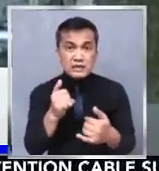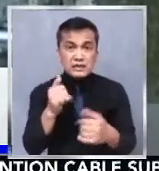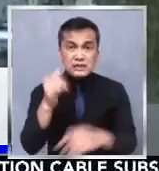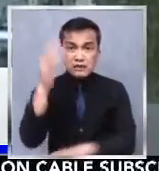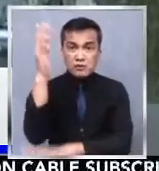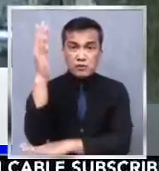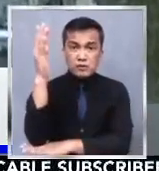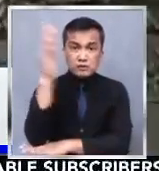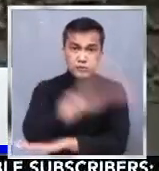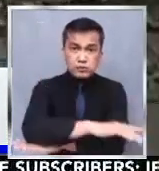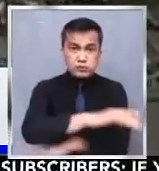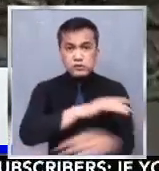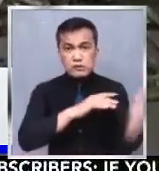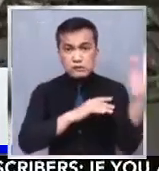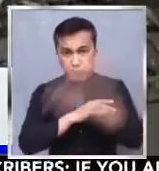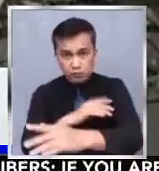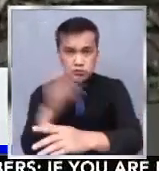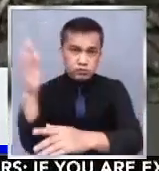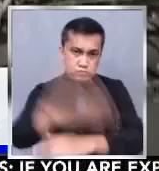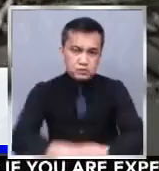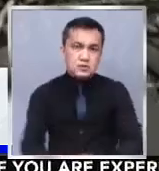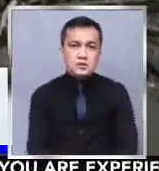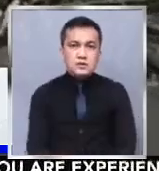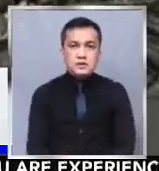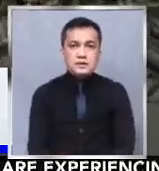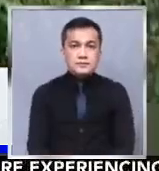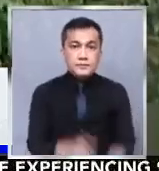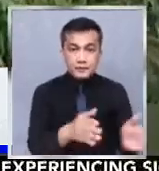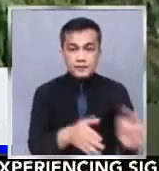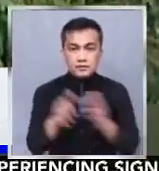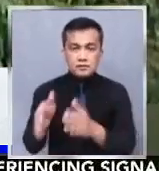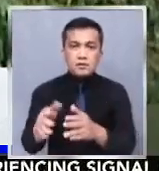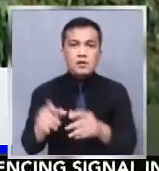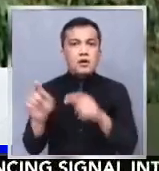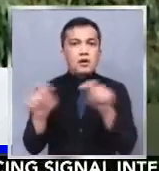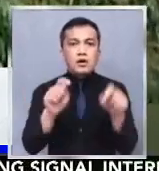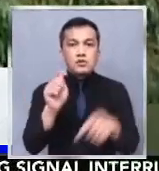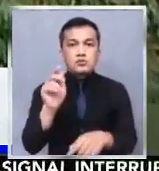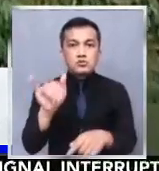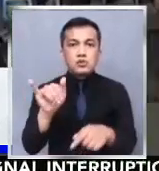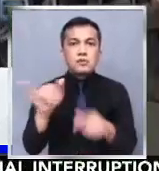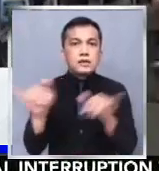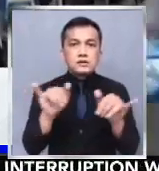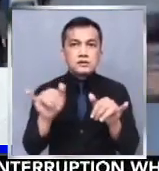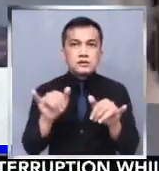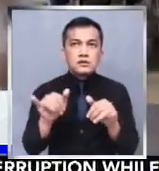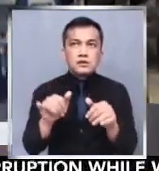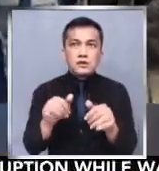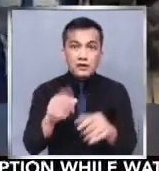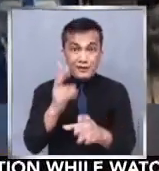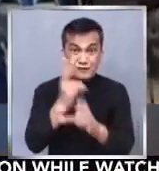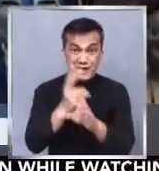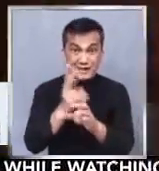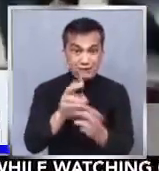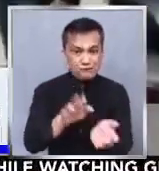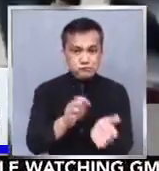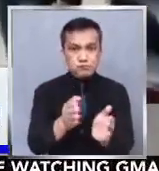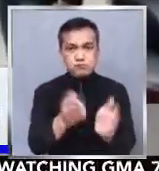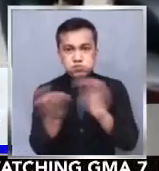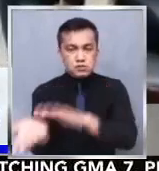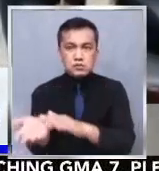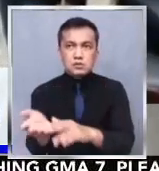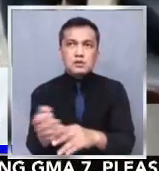ang natumba na. Samantala, parang laruan ang mga itong mga container van mula sa Talisay City Fishport